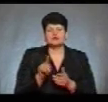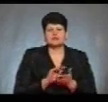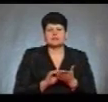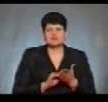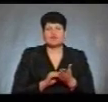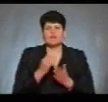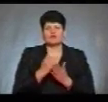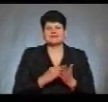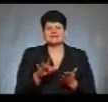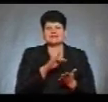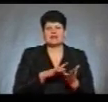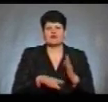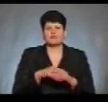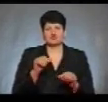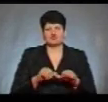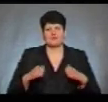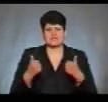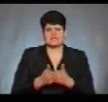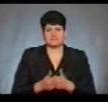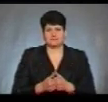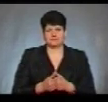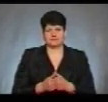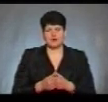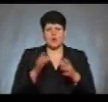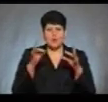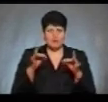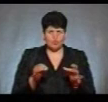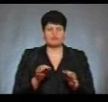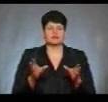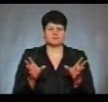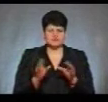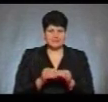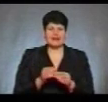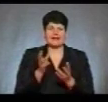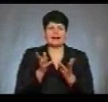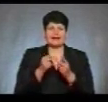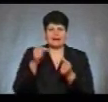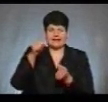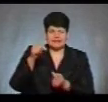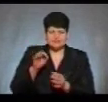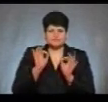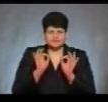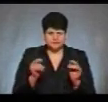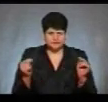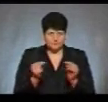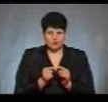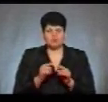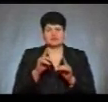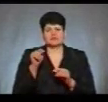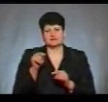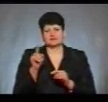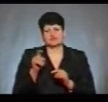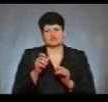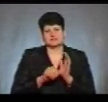Центральної виборчої комісії. Упаковки не ушкоджені, кількість зійшлася. Бюлетнів було 173